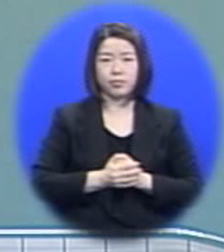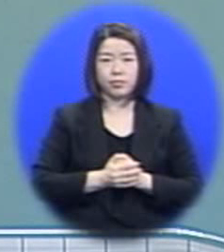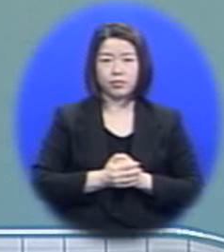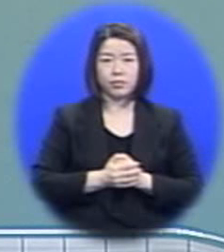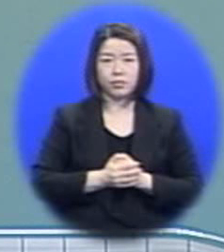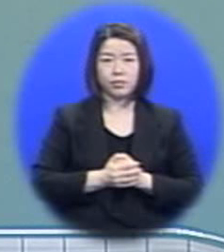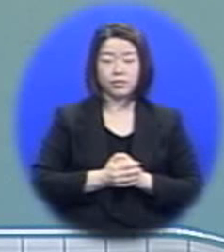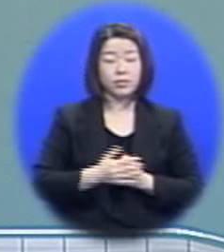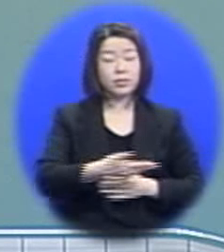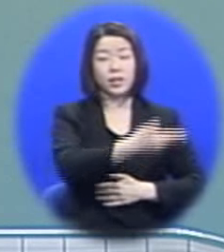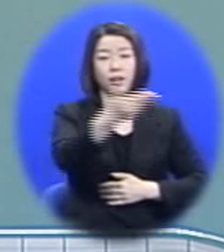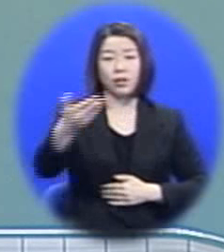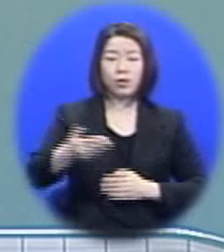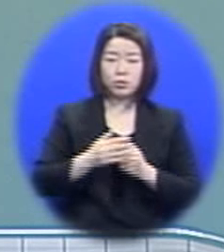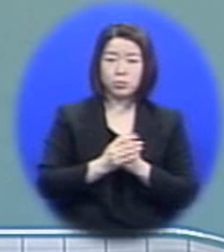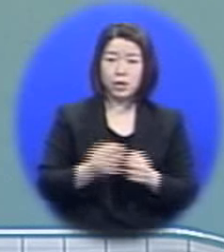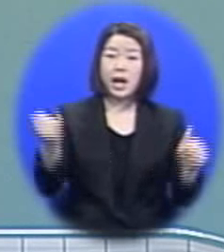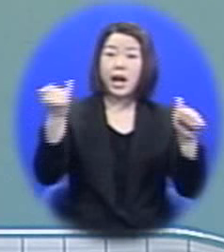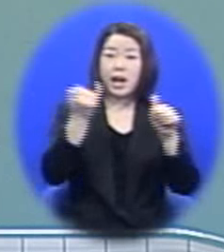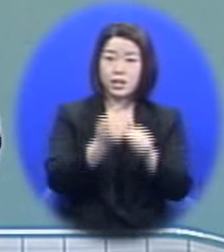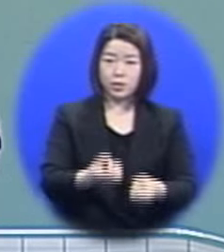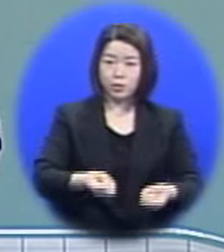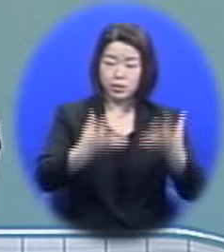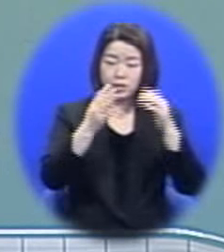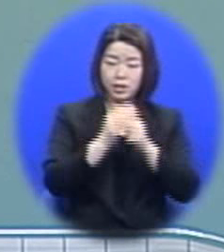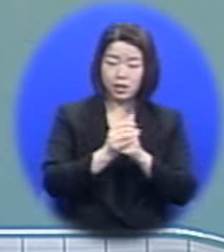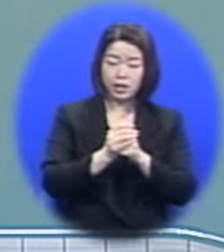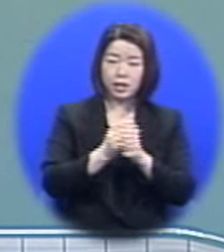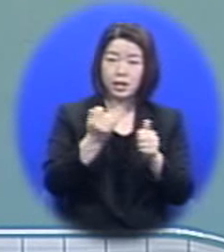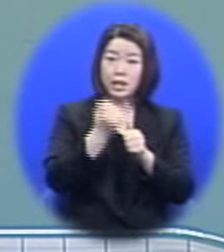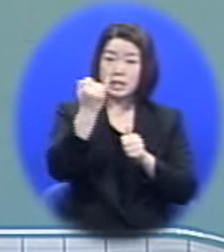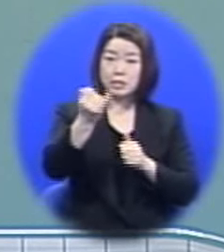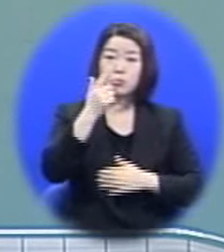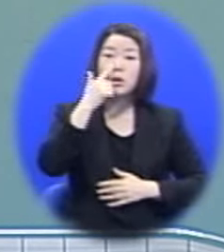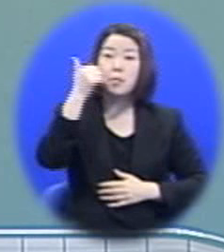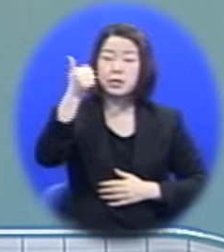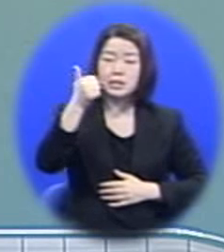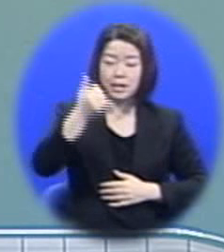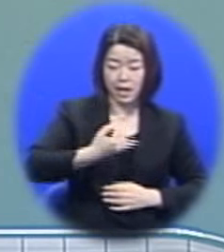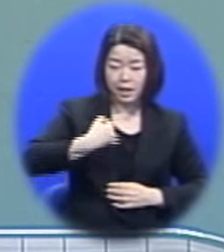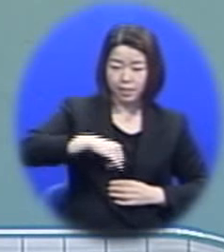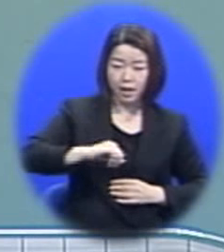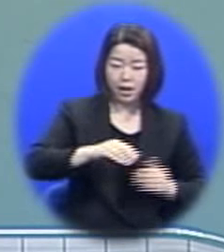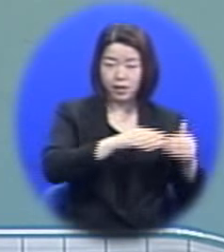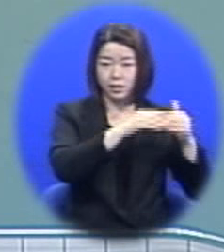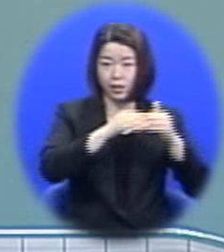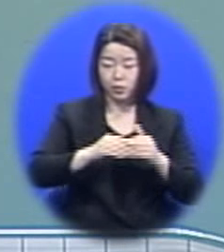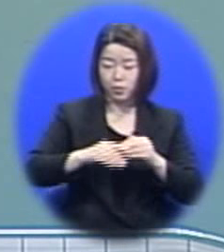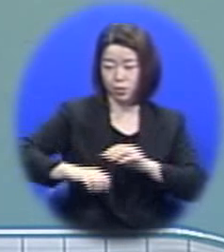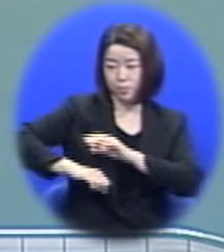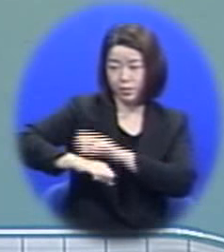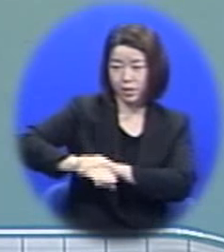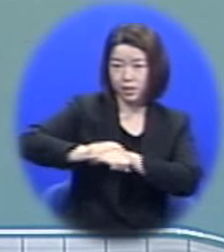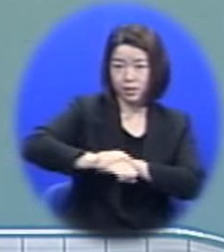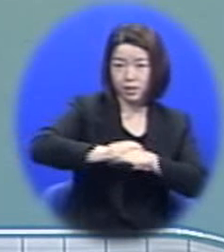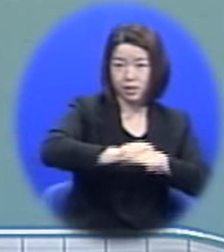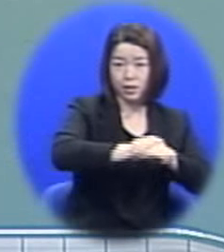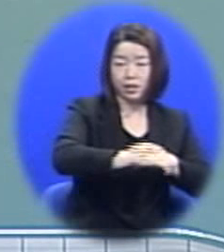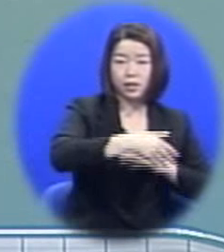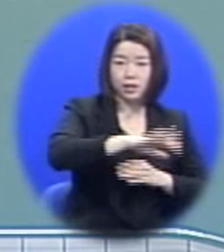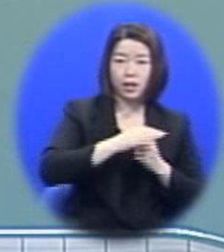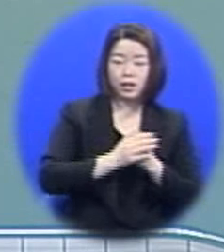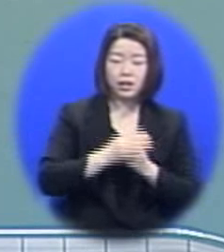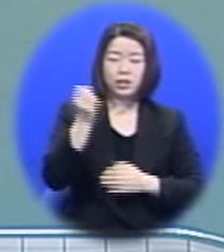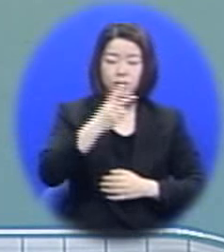거예요. 여러분, 결혼식 때 신부 아버지가 딸을 데리고 입장을 합니다. 그리고